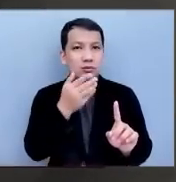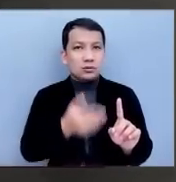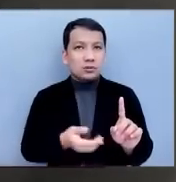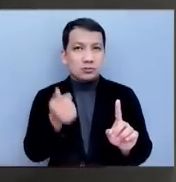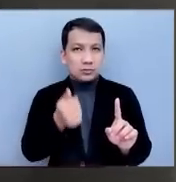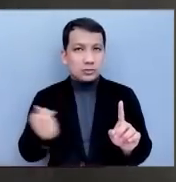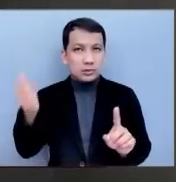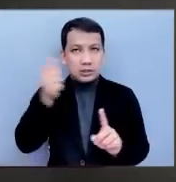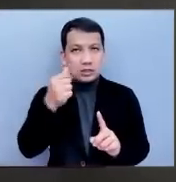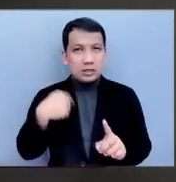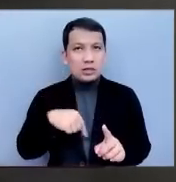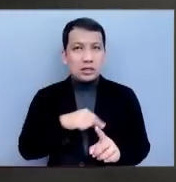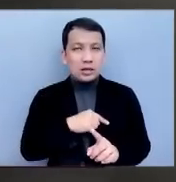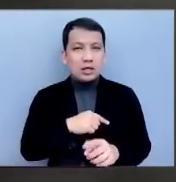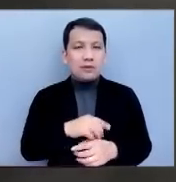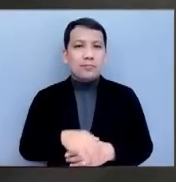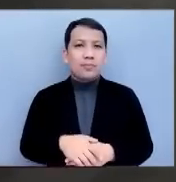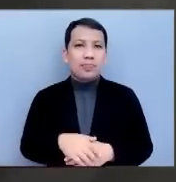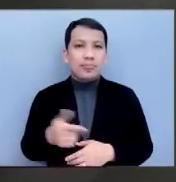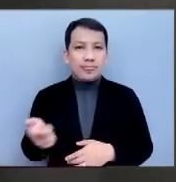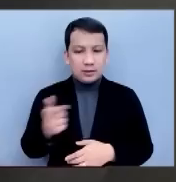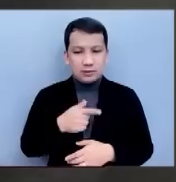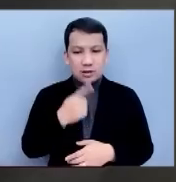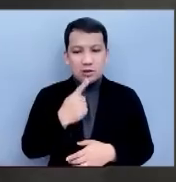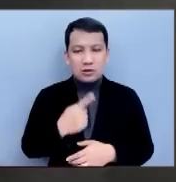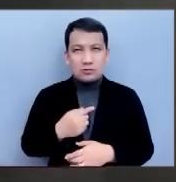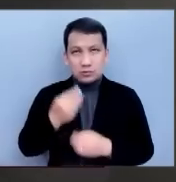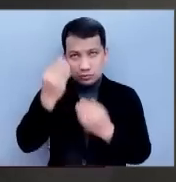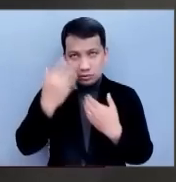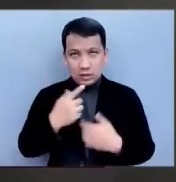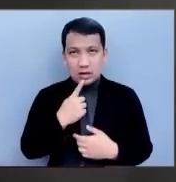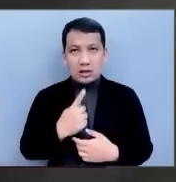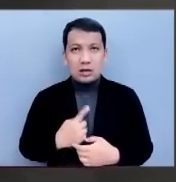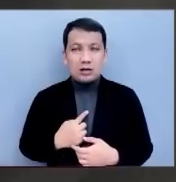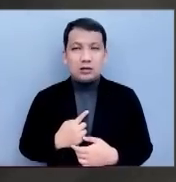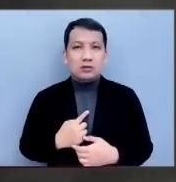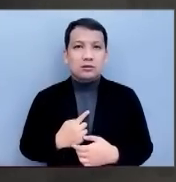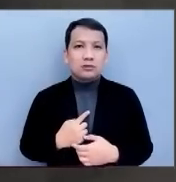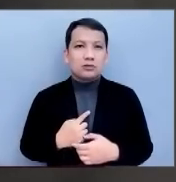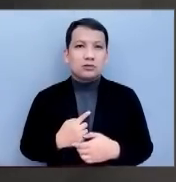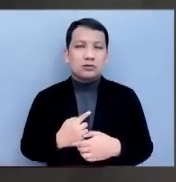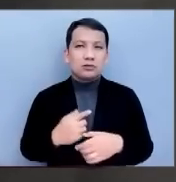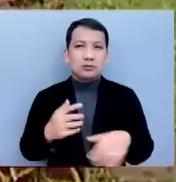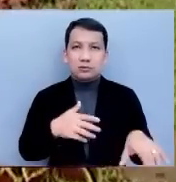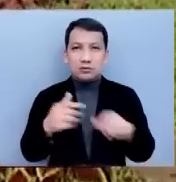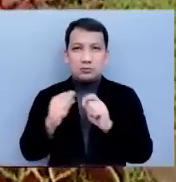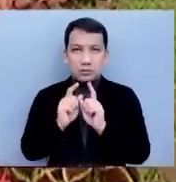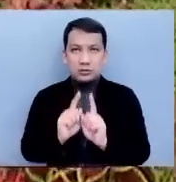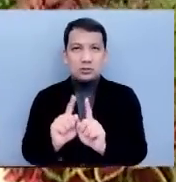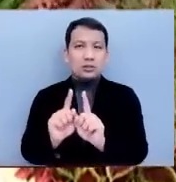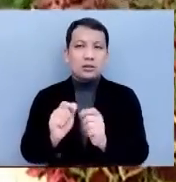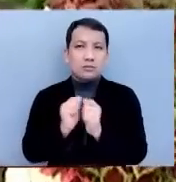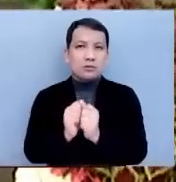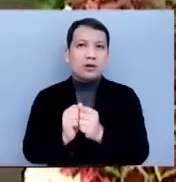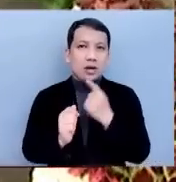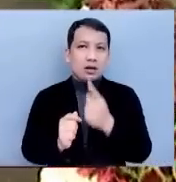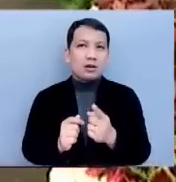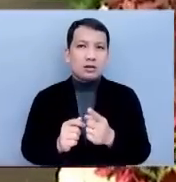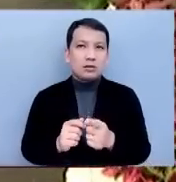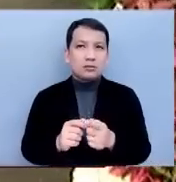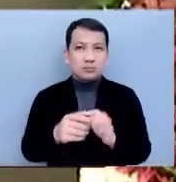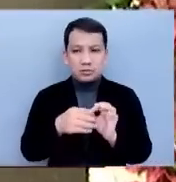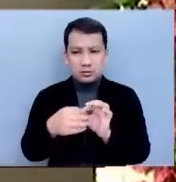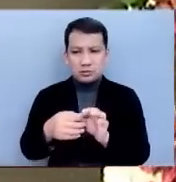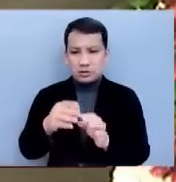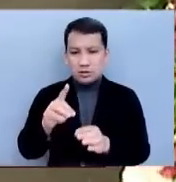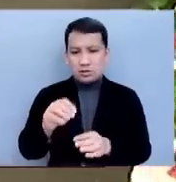po sa amin. Yun lang po sabi. Labas po kami. Sangahan lang po. Itinanggi naman ni Dera na konektado